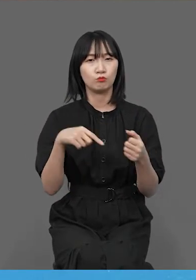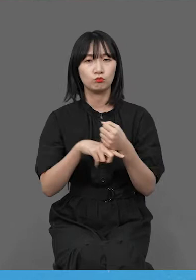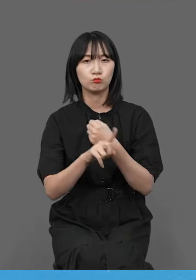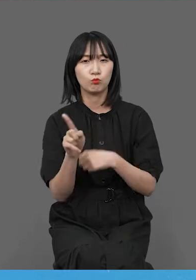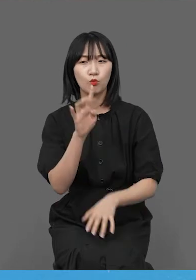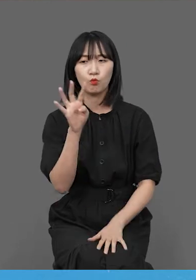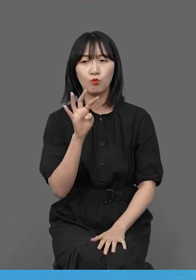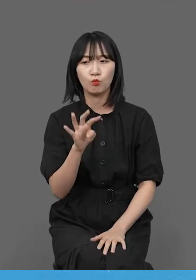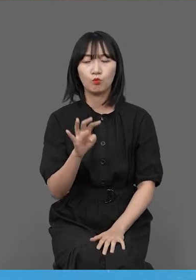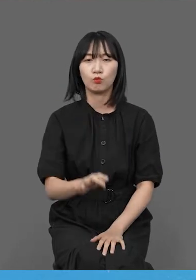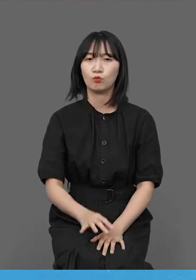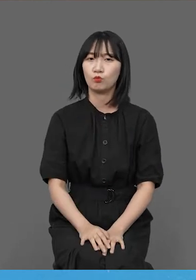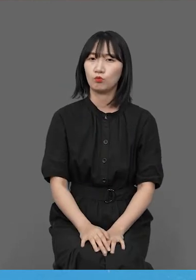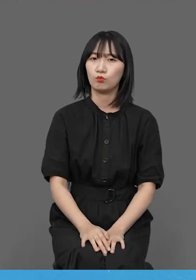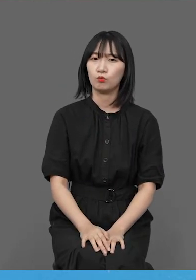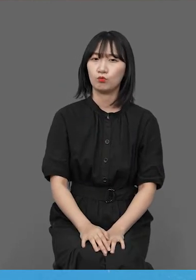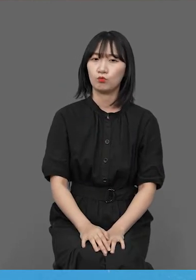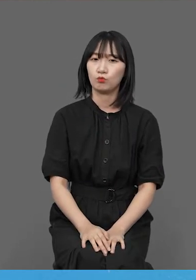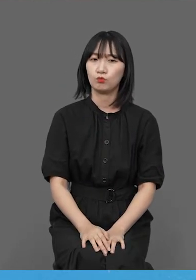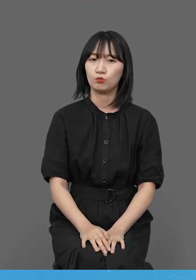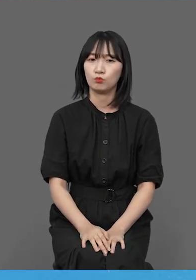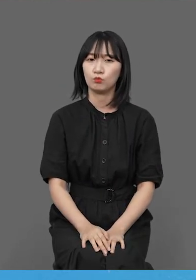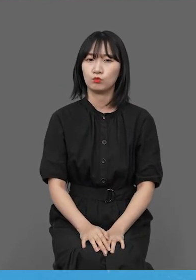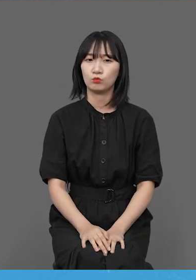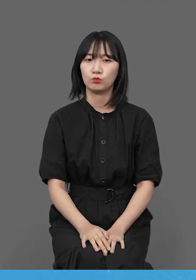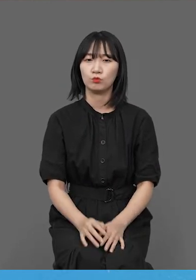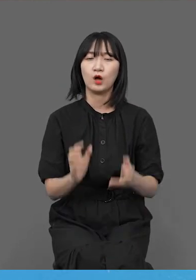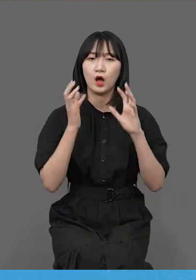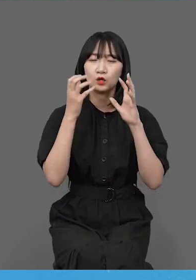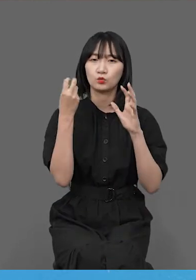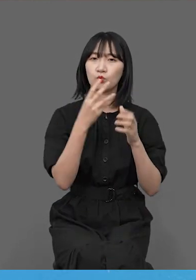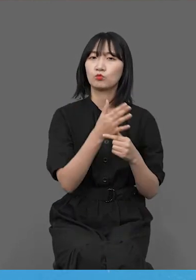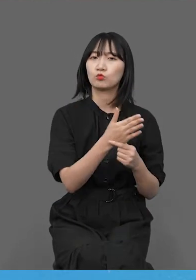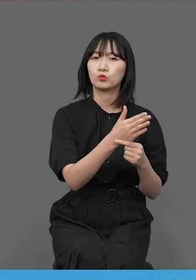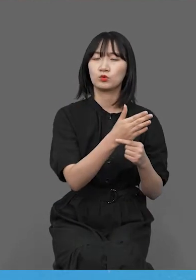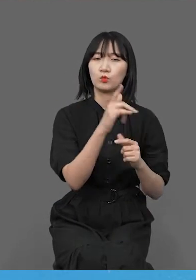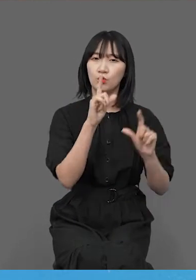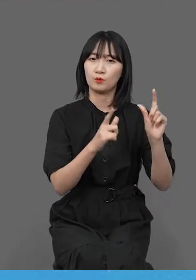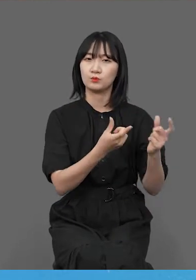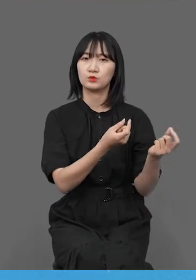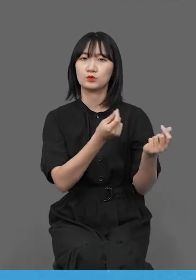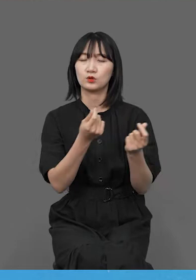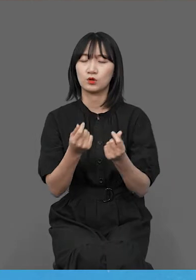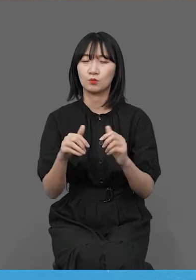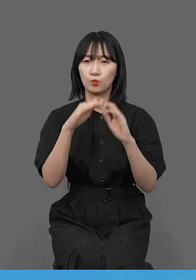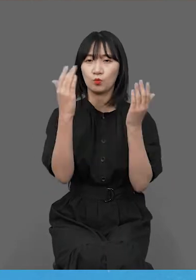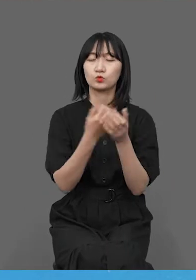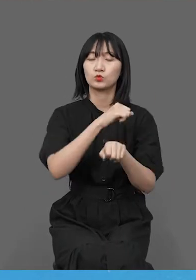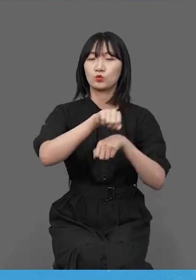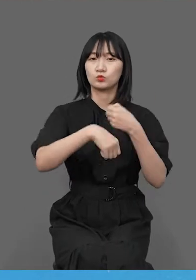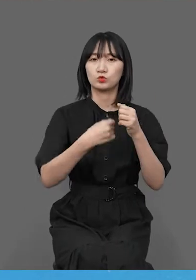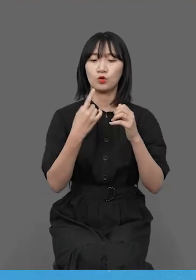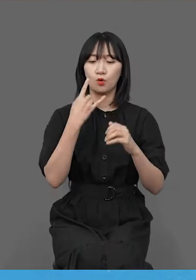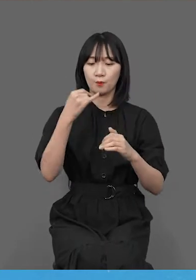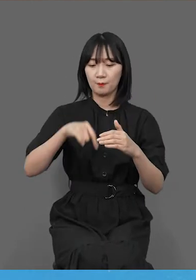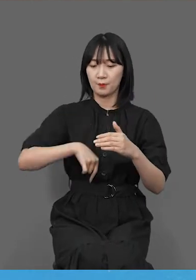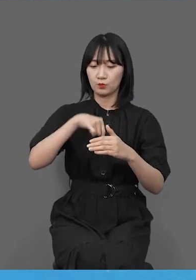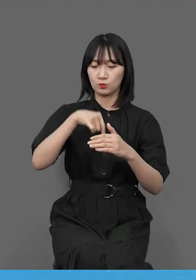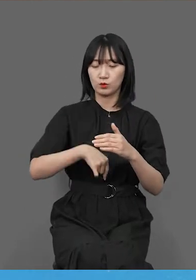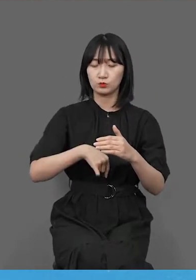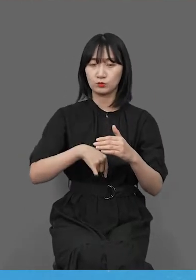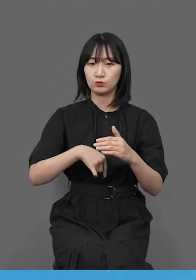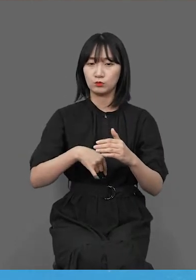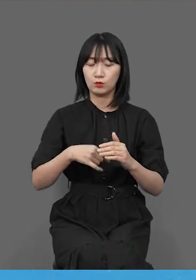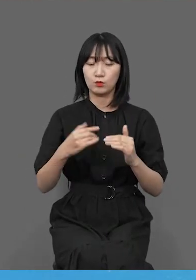근거로 배아 때 그 비슷하게 그렇게 하고 또 이제 모든 동물이 엄마 뱃속에서 진화 단계를